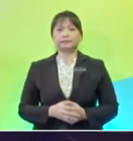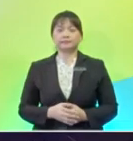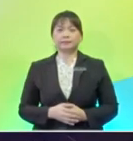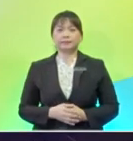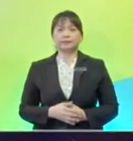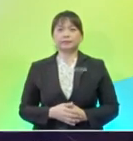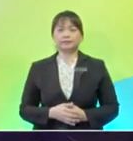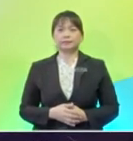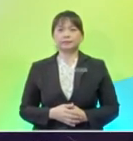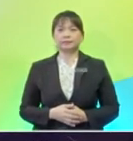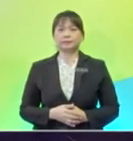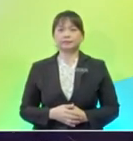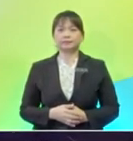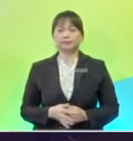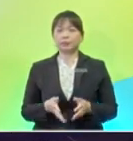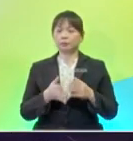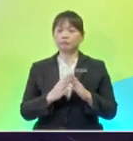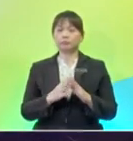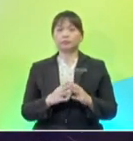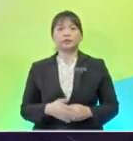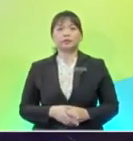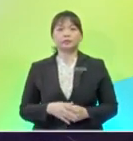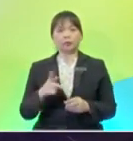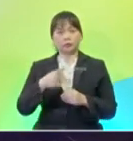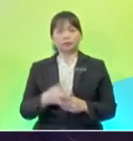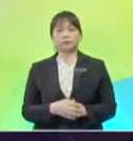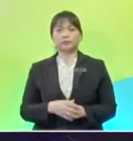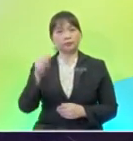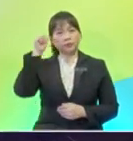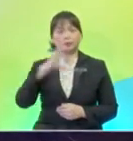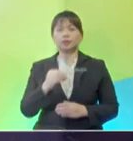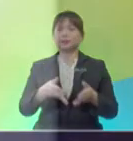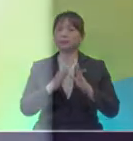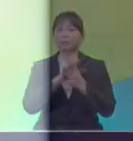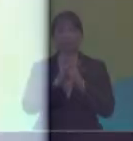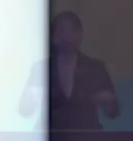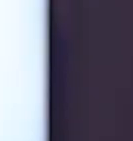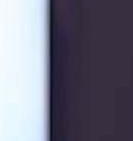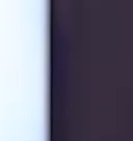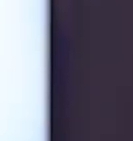Lukman Hakim mohon izin unduh diri Assalamualaikum dan salam sejahtera bye